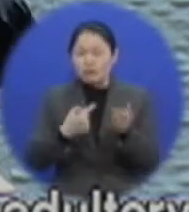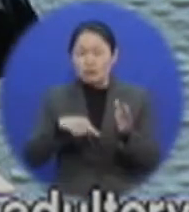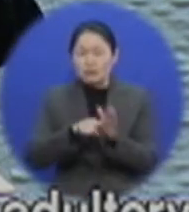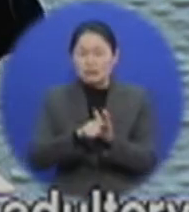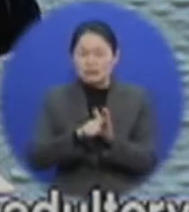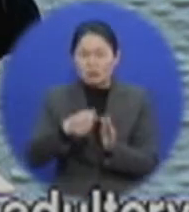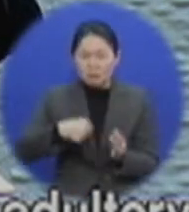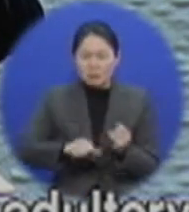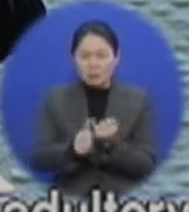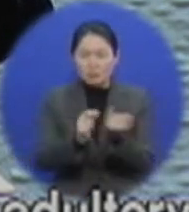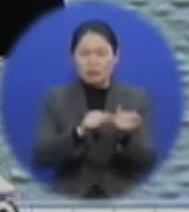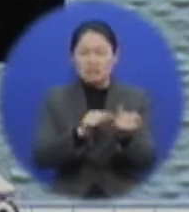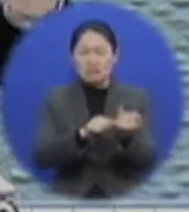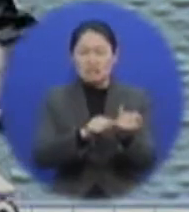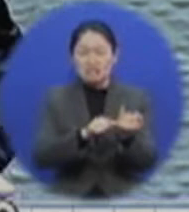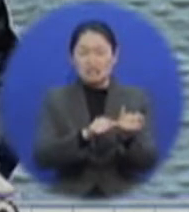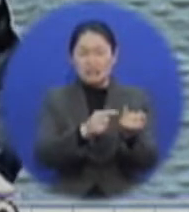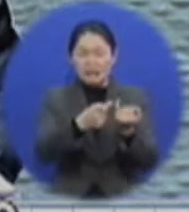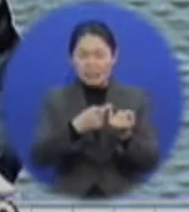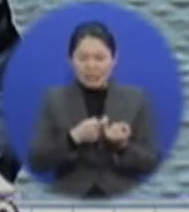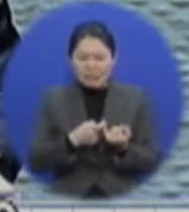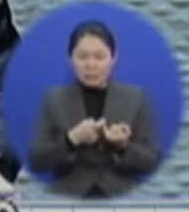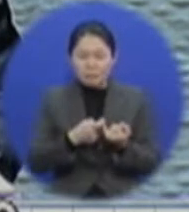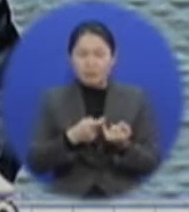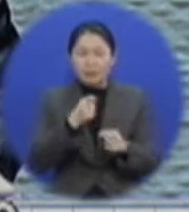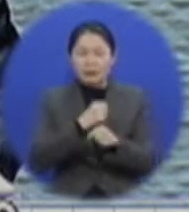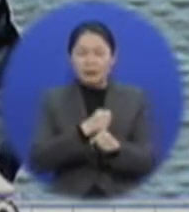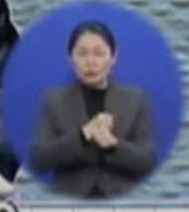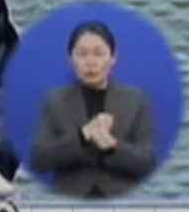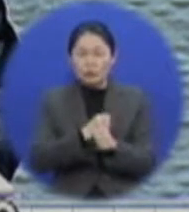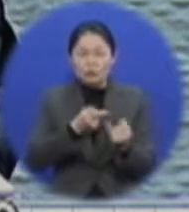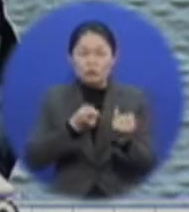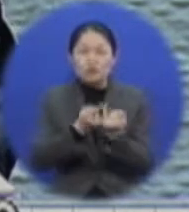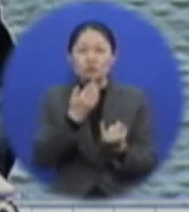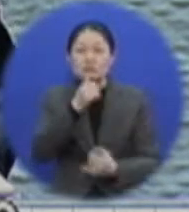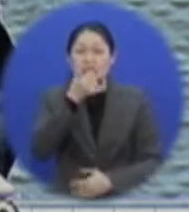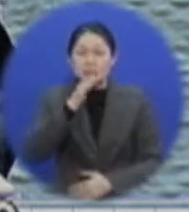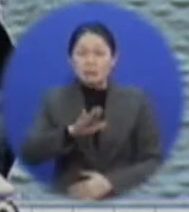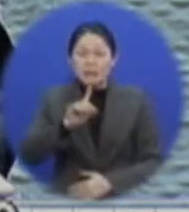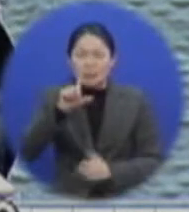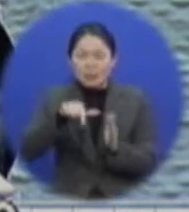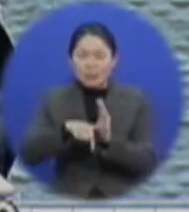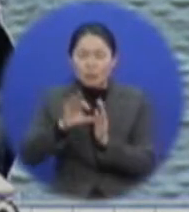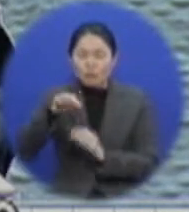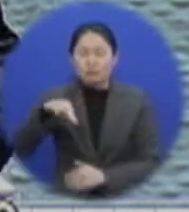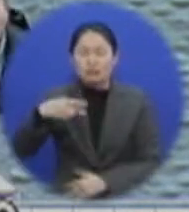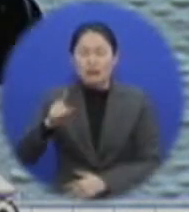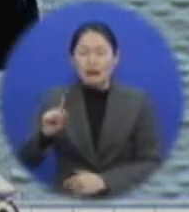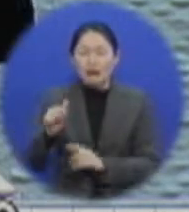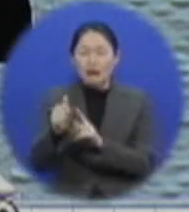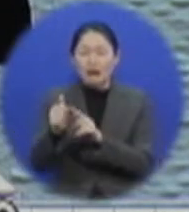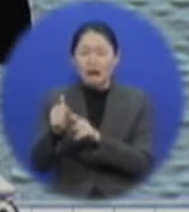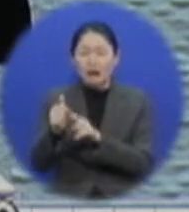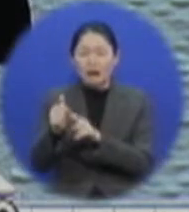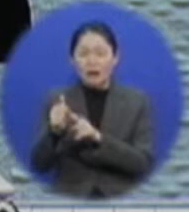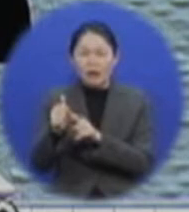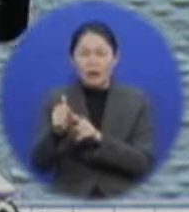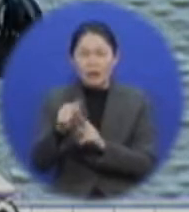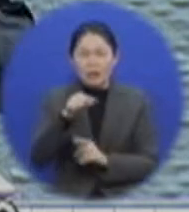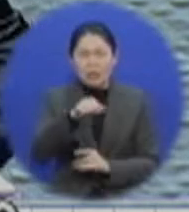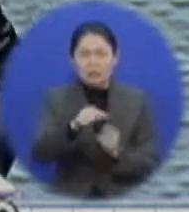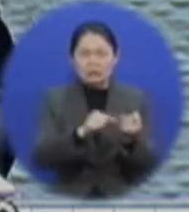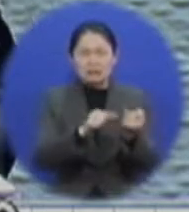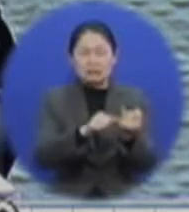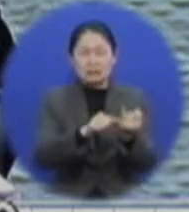가늠했다 고 그럼 죽여버릴 수도 있는 일인데 그 때 유다가 그 아이가 나보다